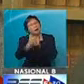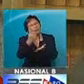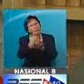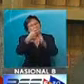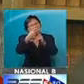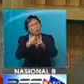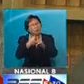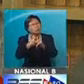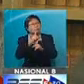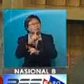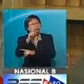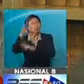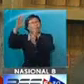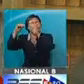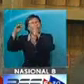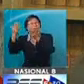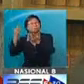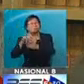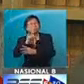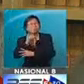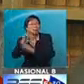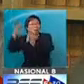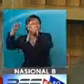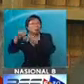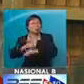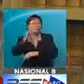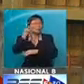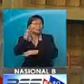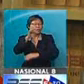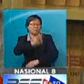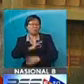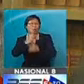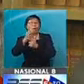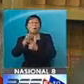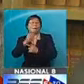Prom hoping fortical advage